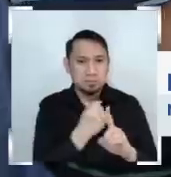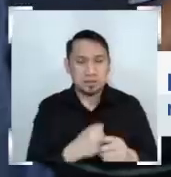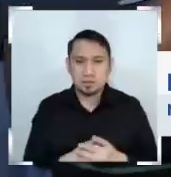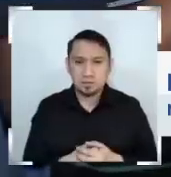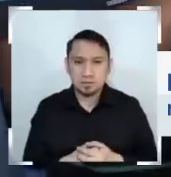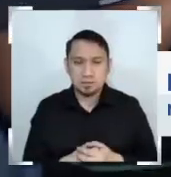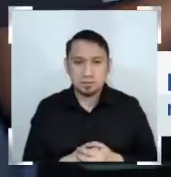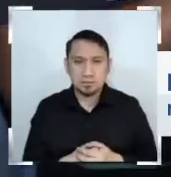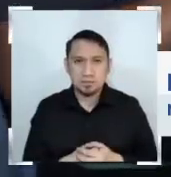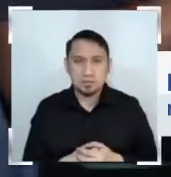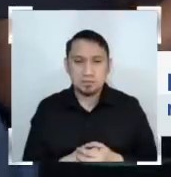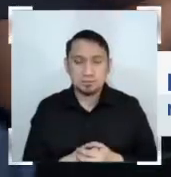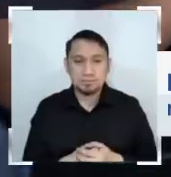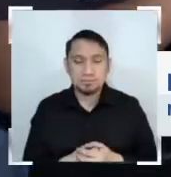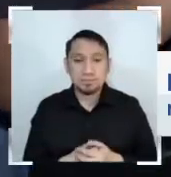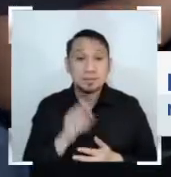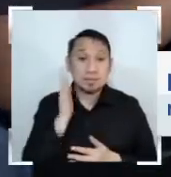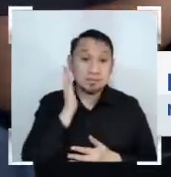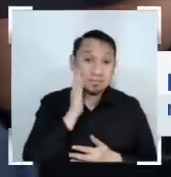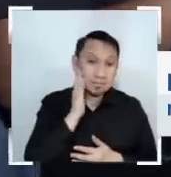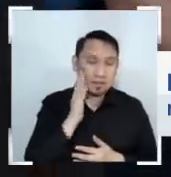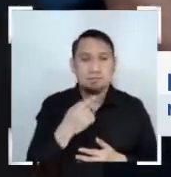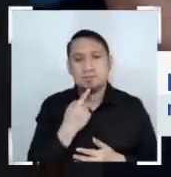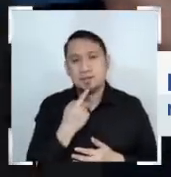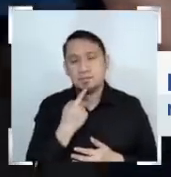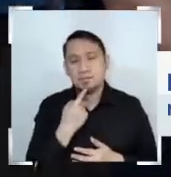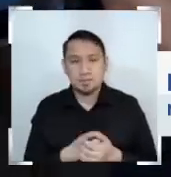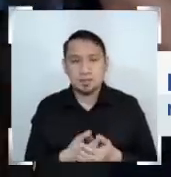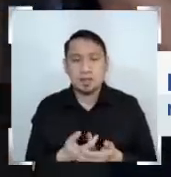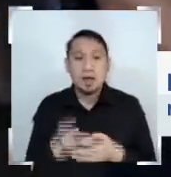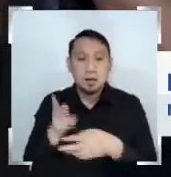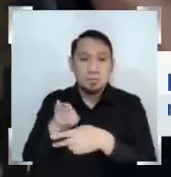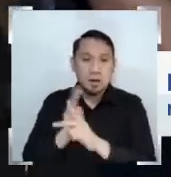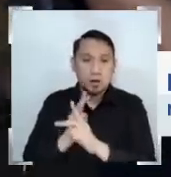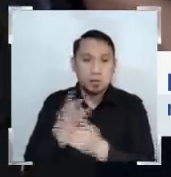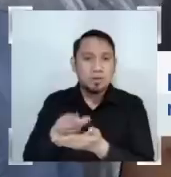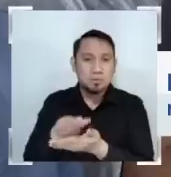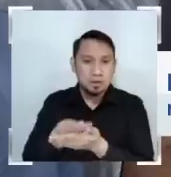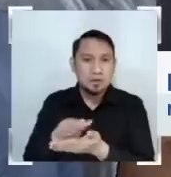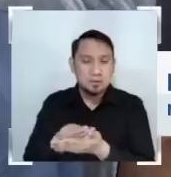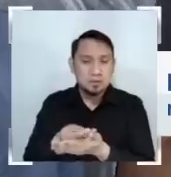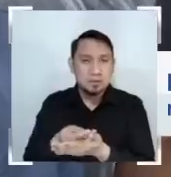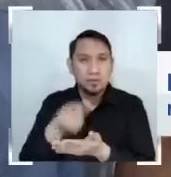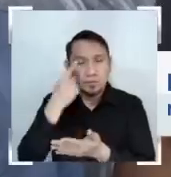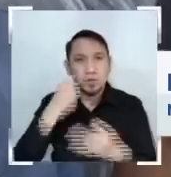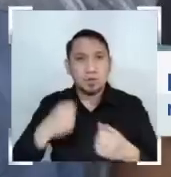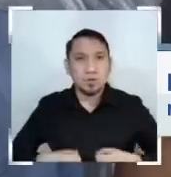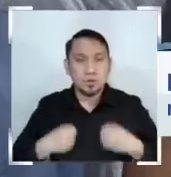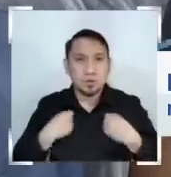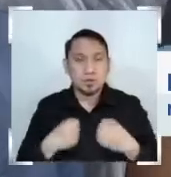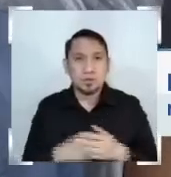ho. Nakakahiyaman daw, napipilitan silang manghiram ng pera para makaraos sa araw-araw. Hindi pa rin po sapat para